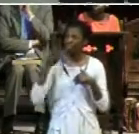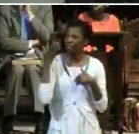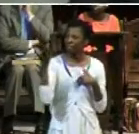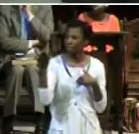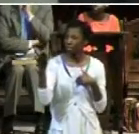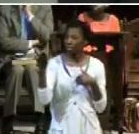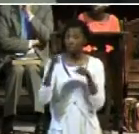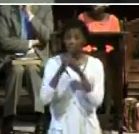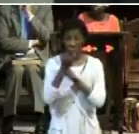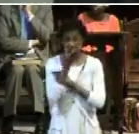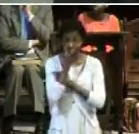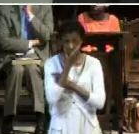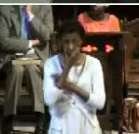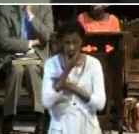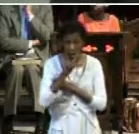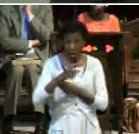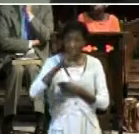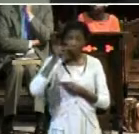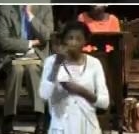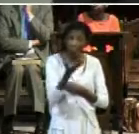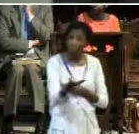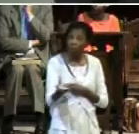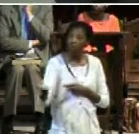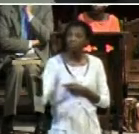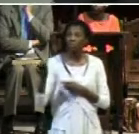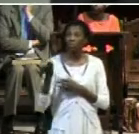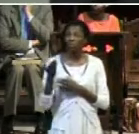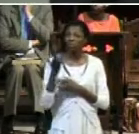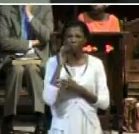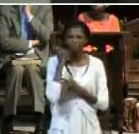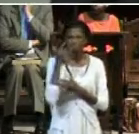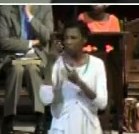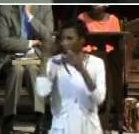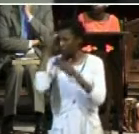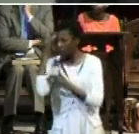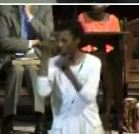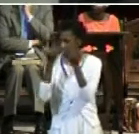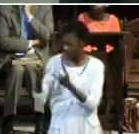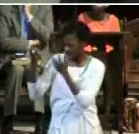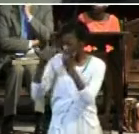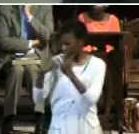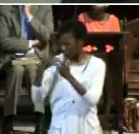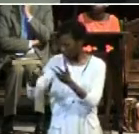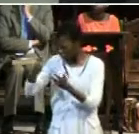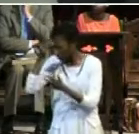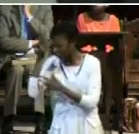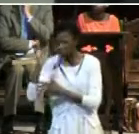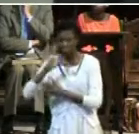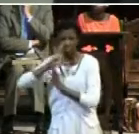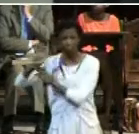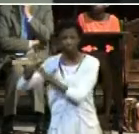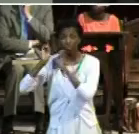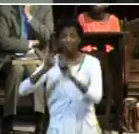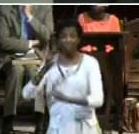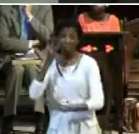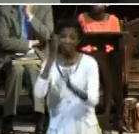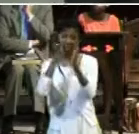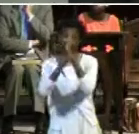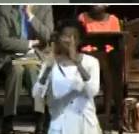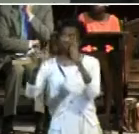l'homme, la beauté de l'homme. Ce n'est pas la peine de connaître ce langage pour voir les beautés et les merveilles de ce Dieu